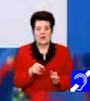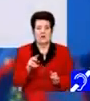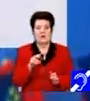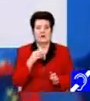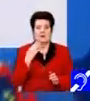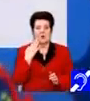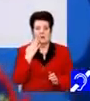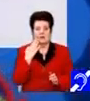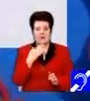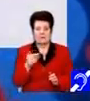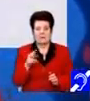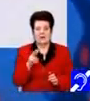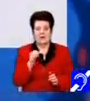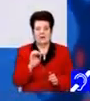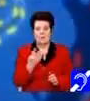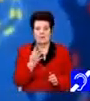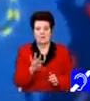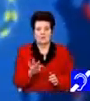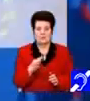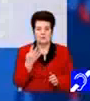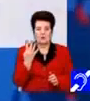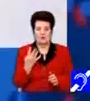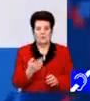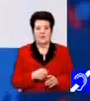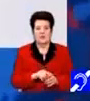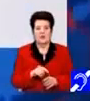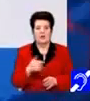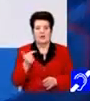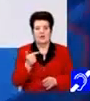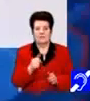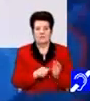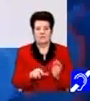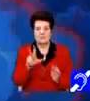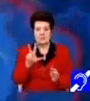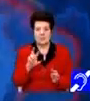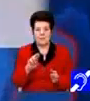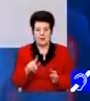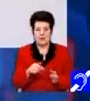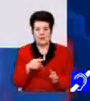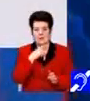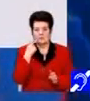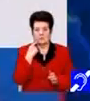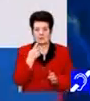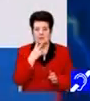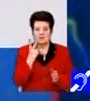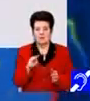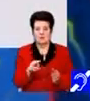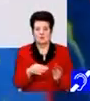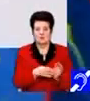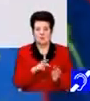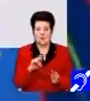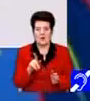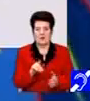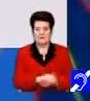românesc va fi cotat la 4 lei și 44 de bani. Hrivna ucraineană va avea valoarea de 63 de bani, iar rubla rusească rămâne la 29